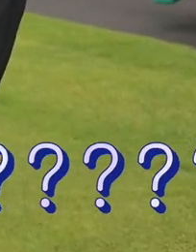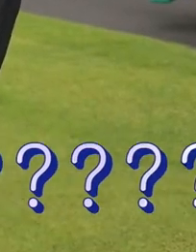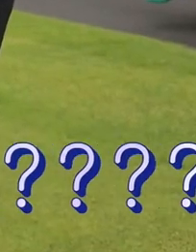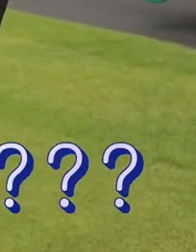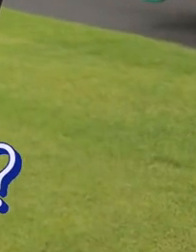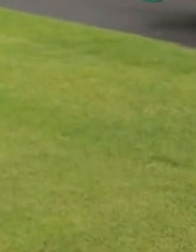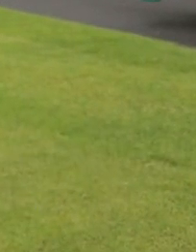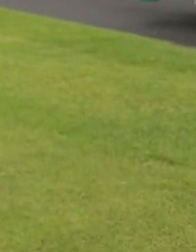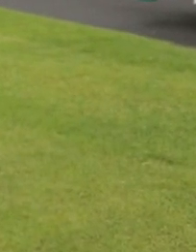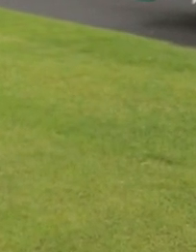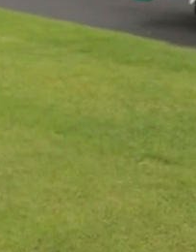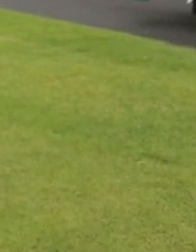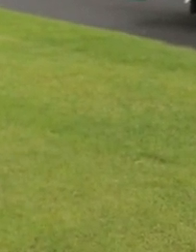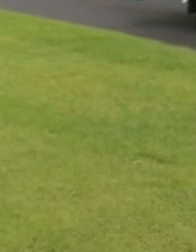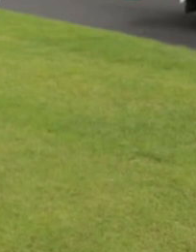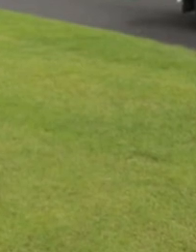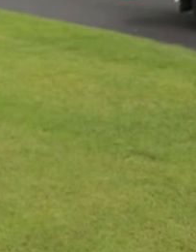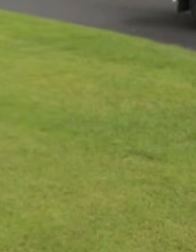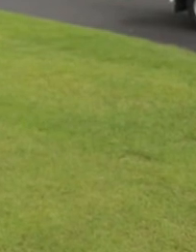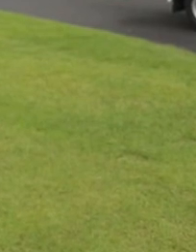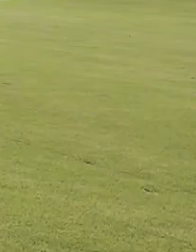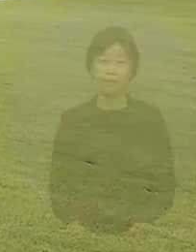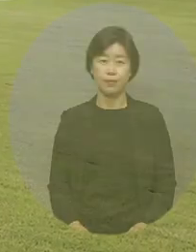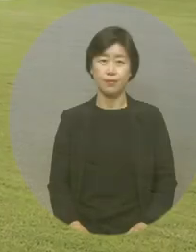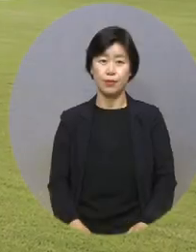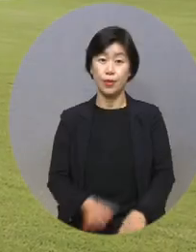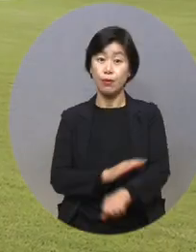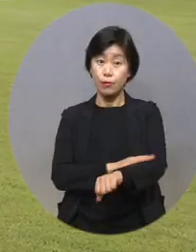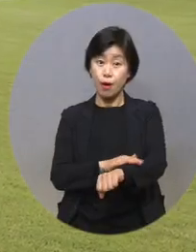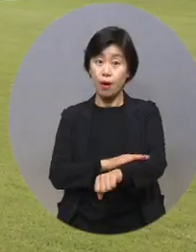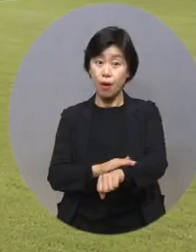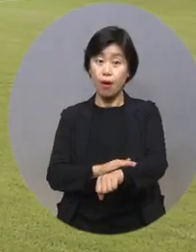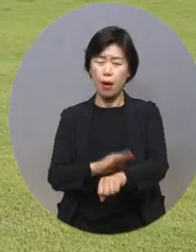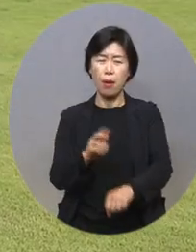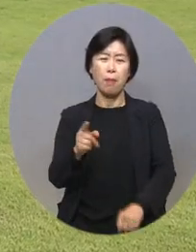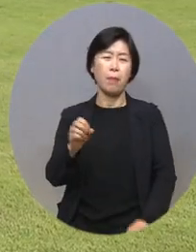쳤다. 벙커야 와. 많이 올라간 것 같아.